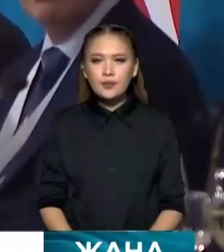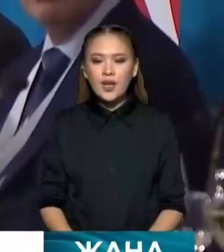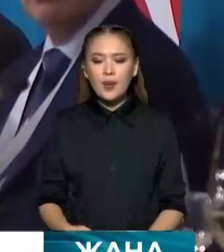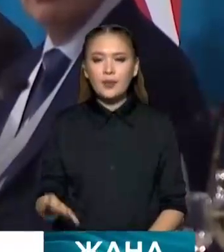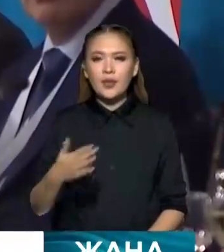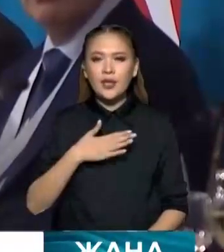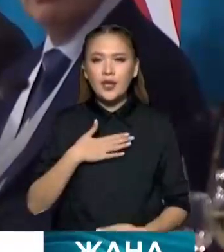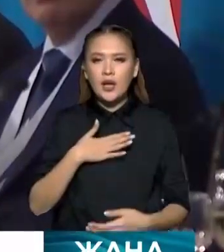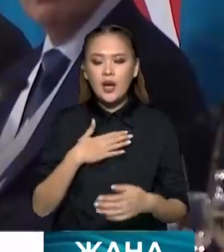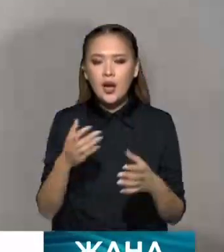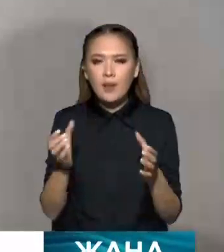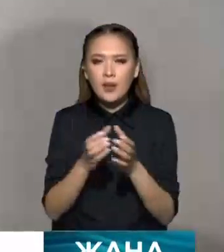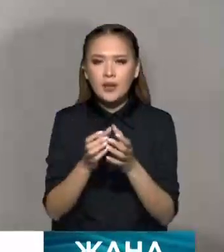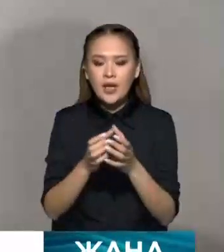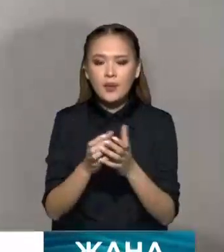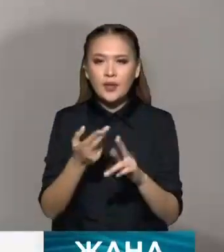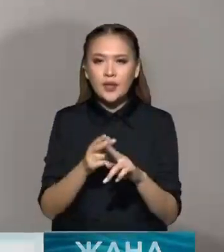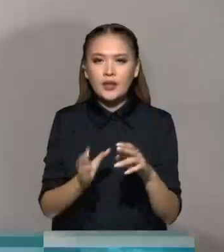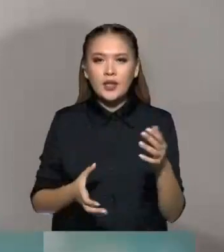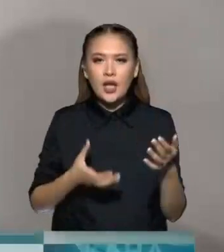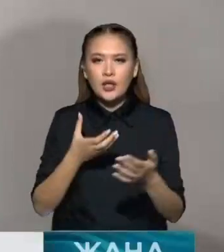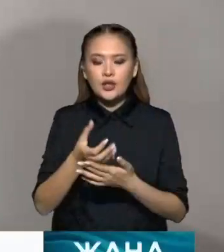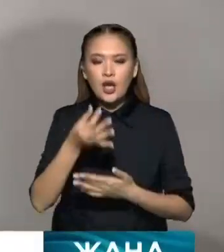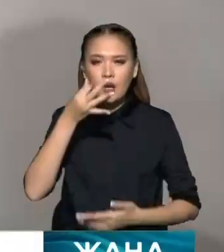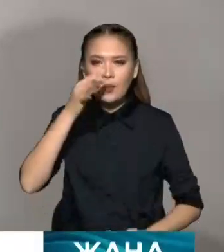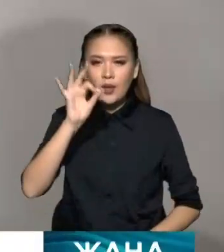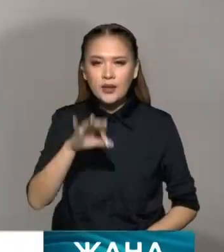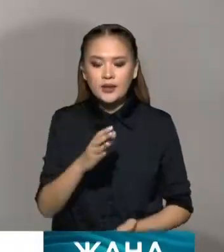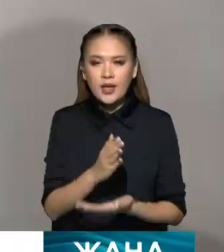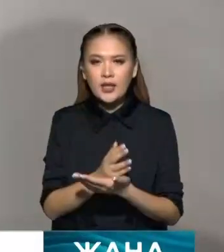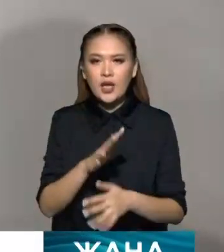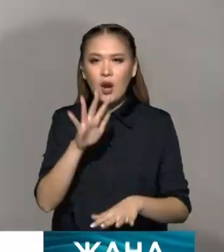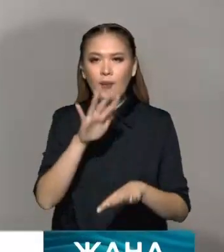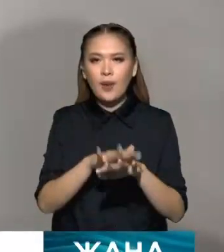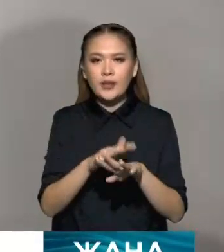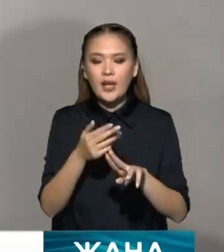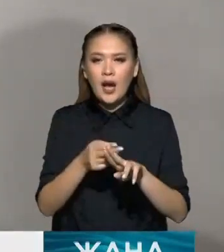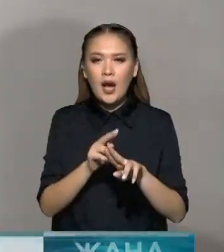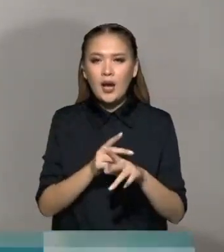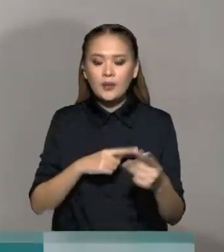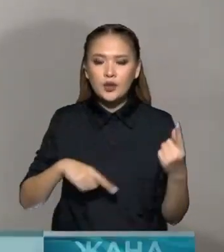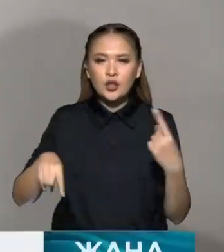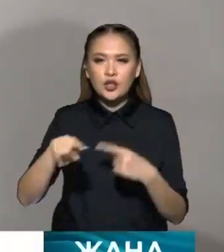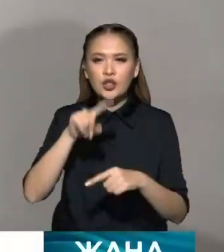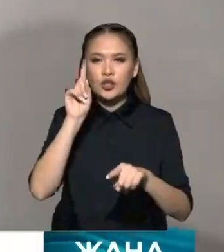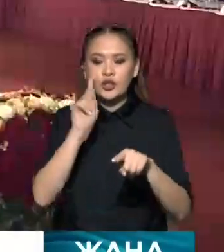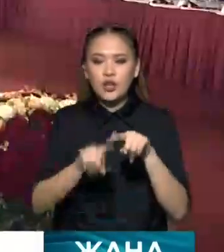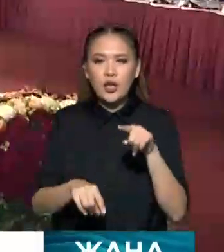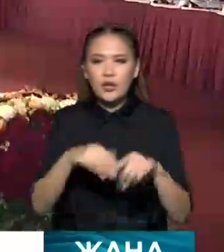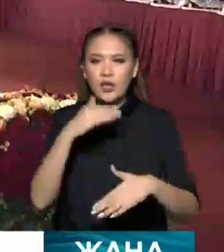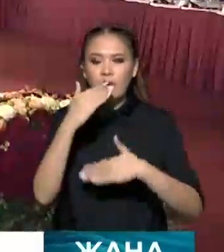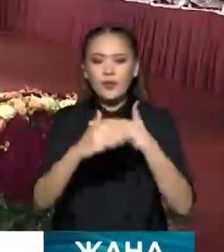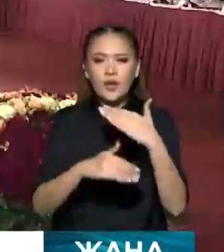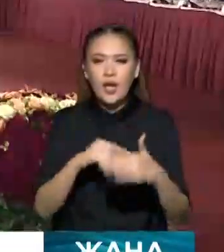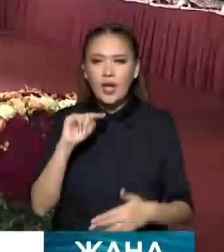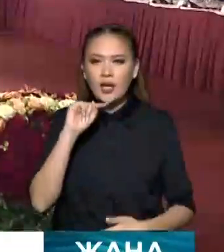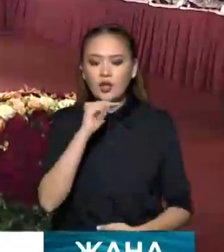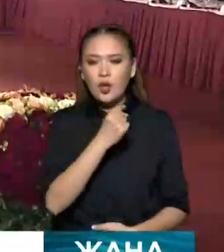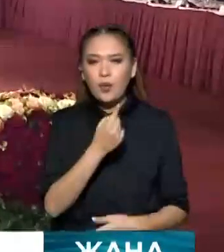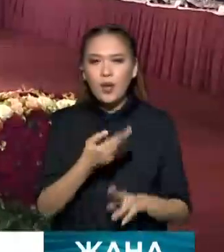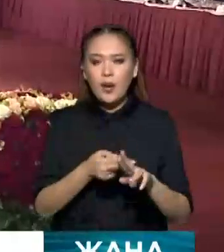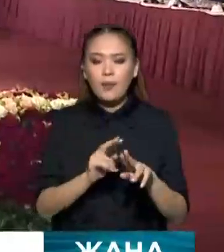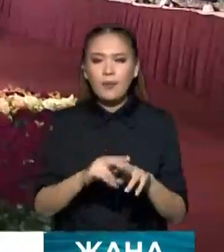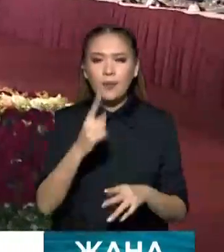Менің командамның инвестиция тартудағы тәжірибесі мол. Бұл компанияларыңызға аймақтың ең жылдам дамып келе жатқан экономикаларының